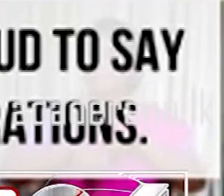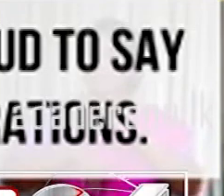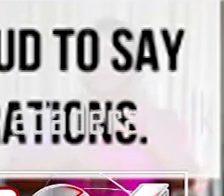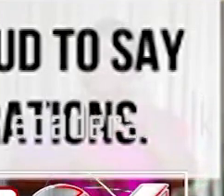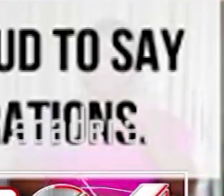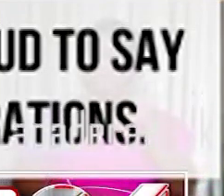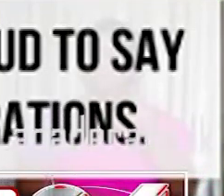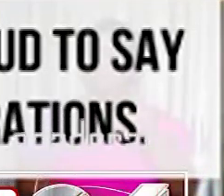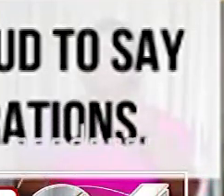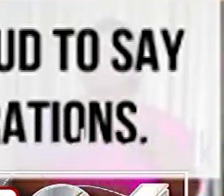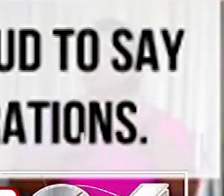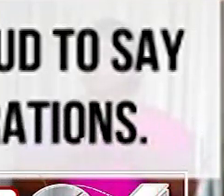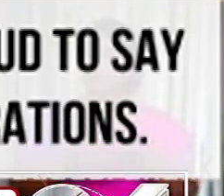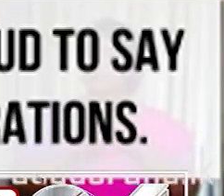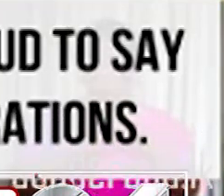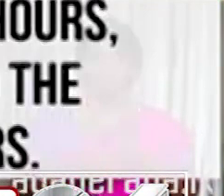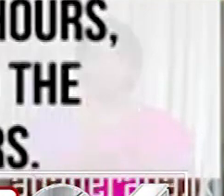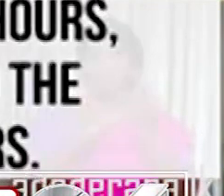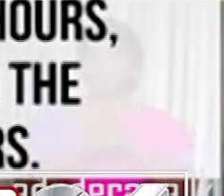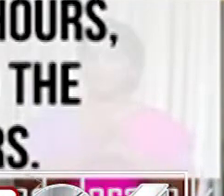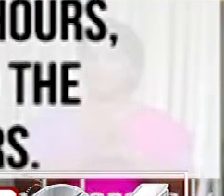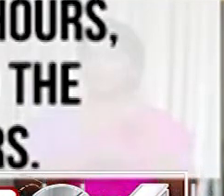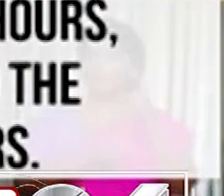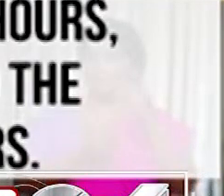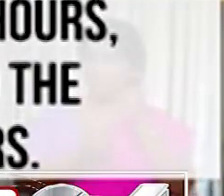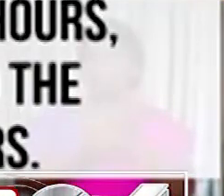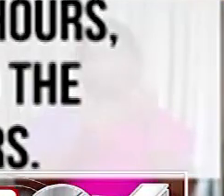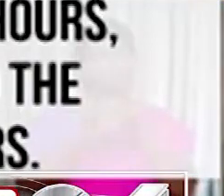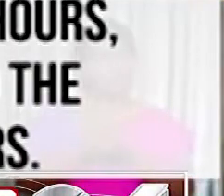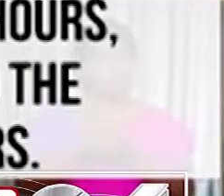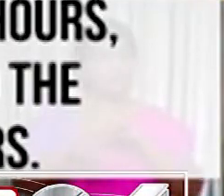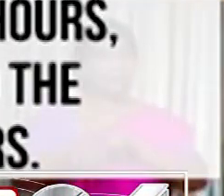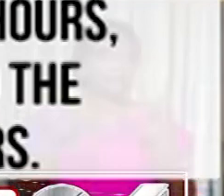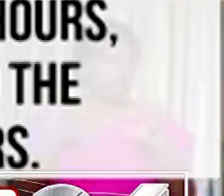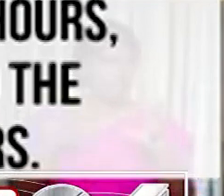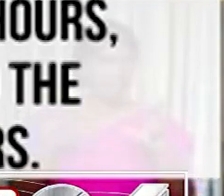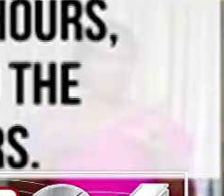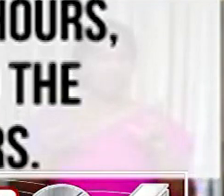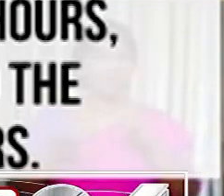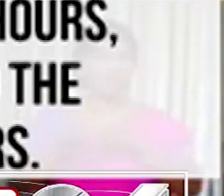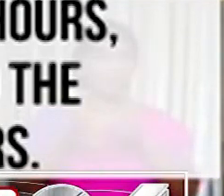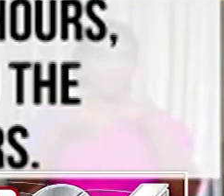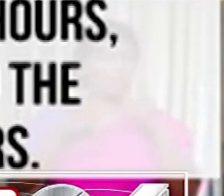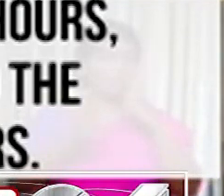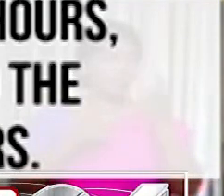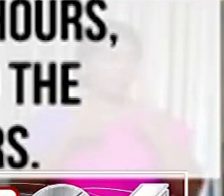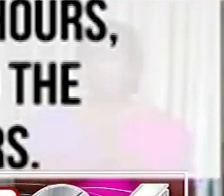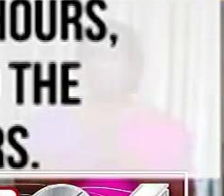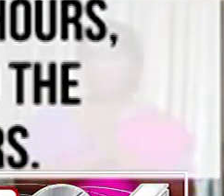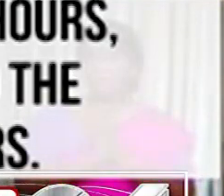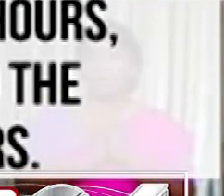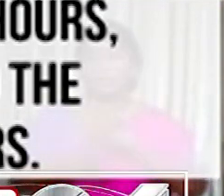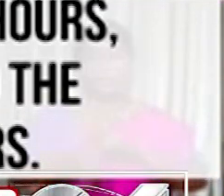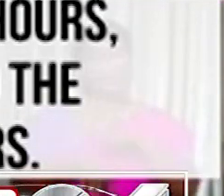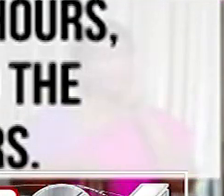24 පුරාම මේ වන විට ක්‍රියාත්මක වෙනවා. මෙතුමාලගේ ආණ්ඩුව කාලේ පැය 8යි තිබුණේ පැය 8ට ආපු පැමිණිලි සංඛ්‍යාව